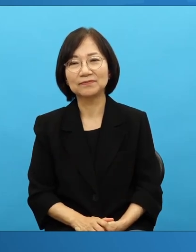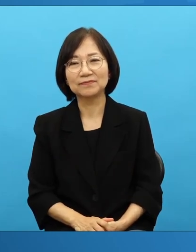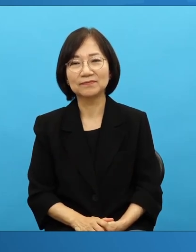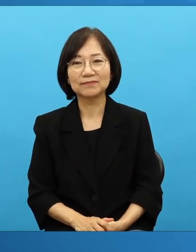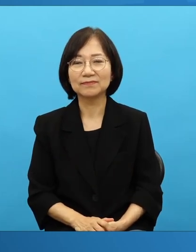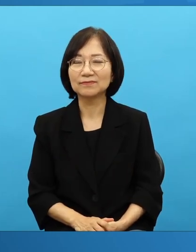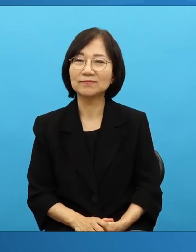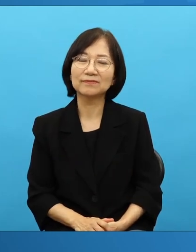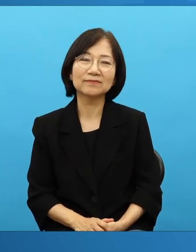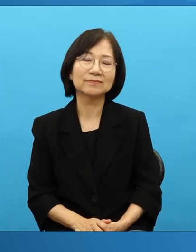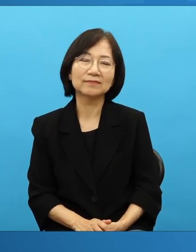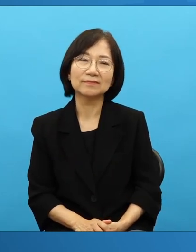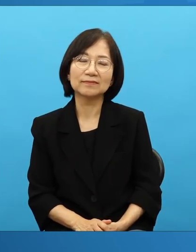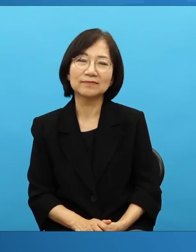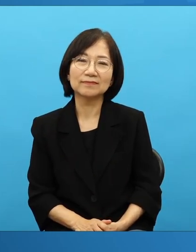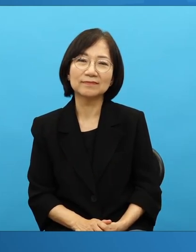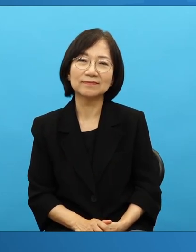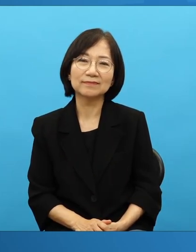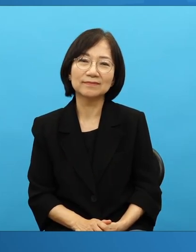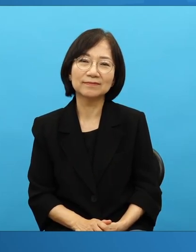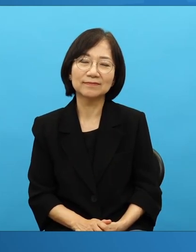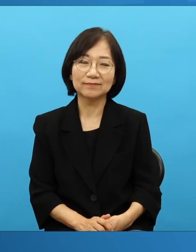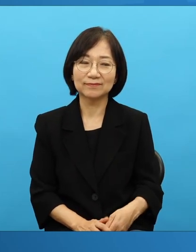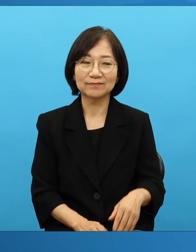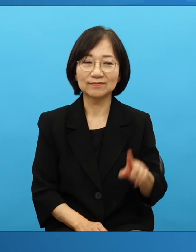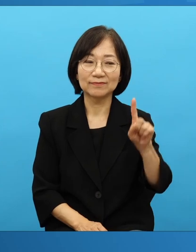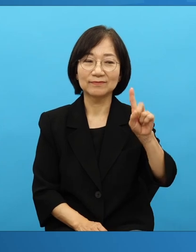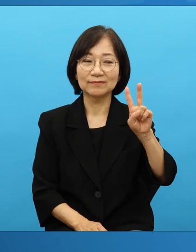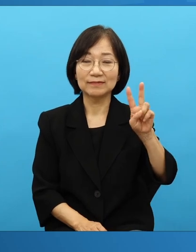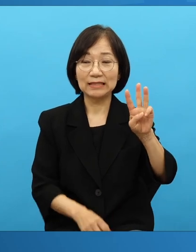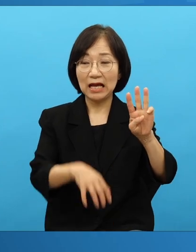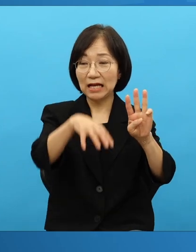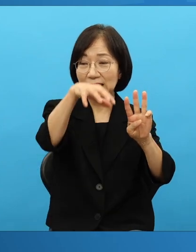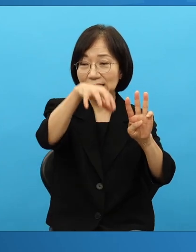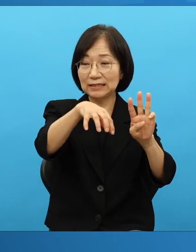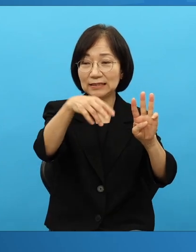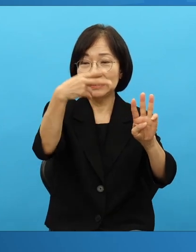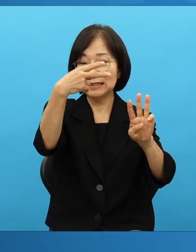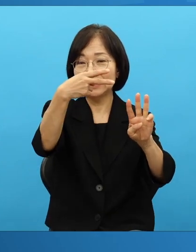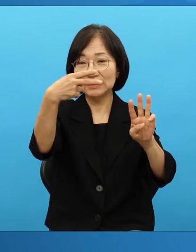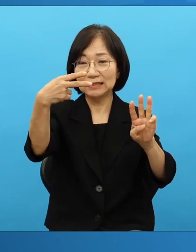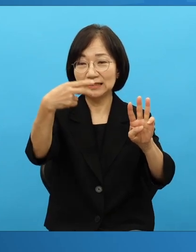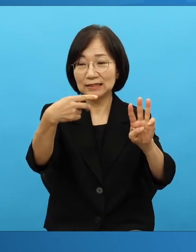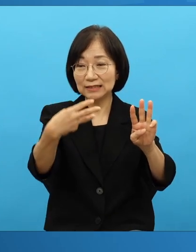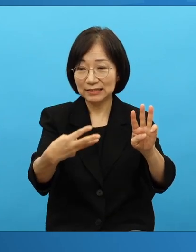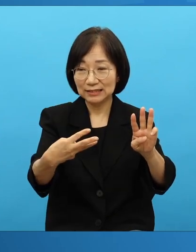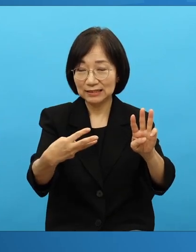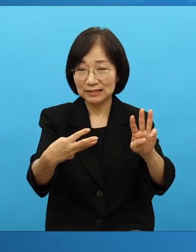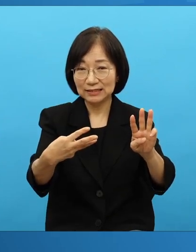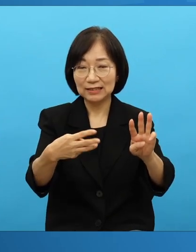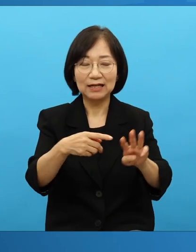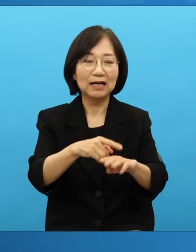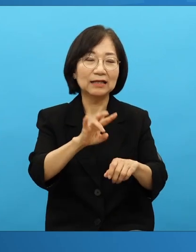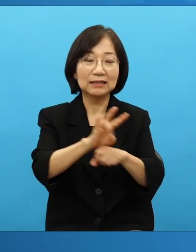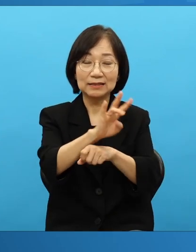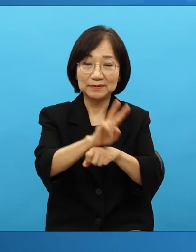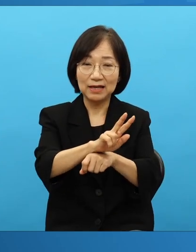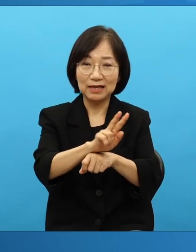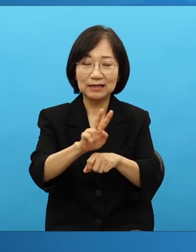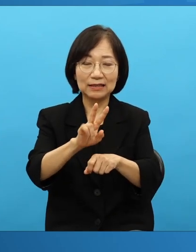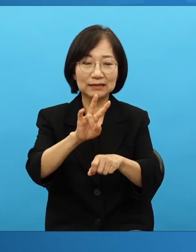不仅在此，没有在此结束。 세 가지 뜰을 24, 25 영원할 수 있는 성전을